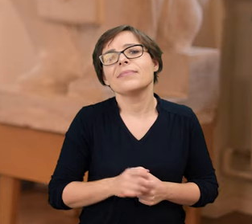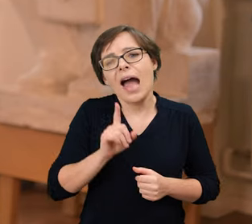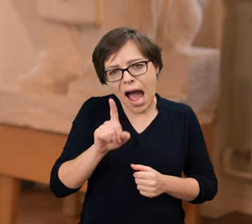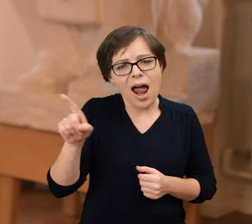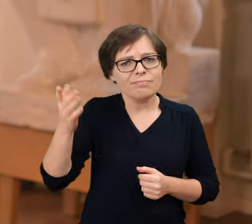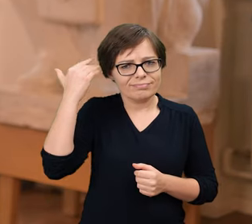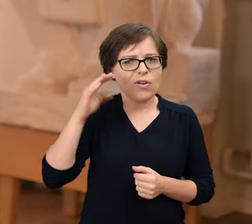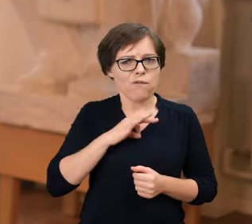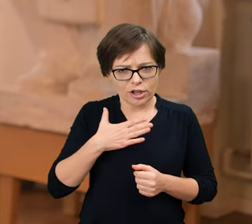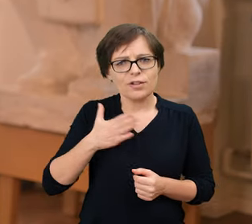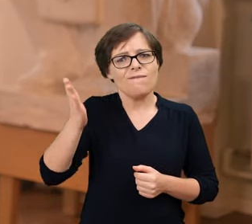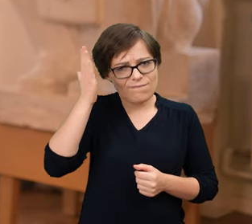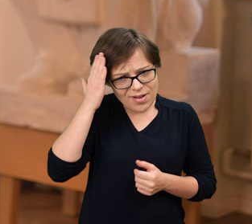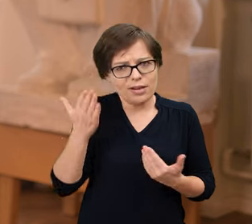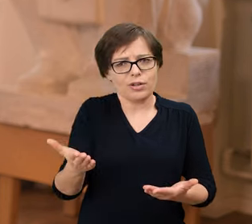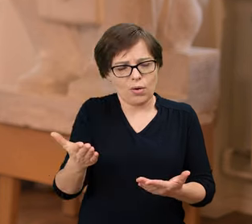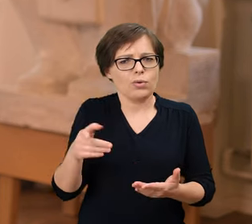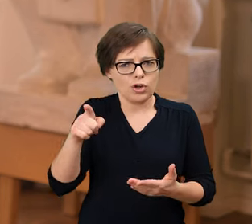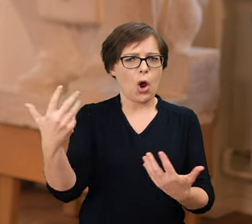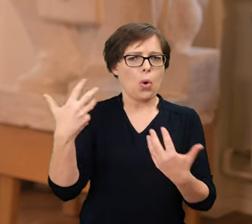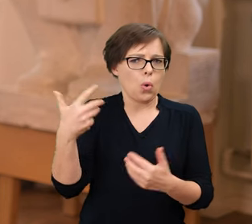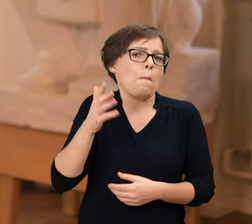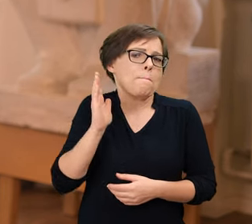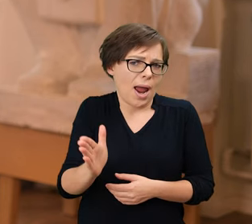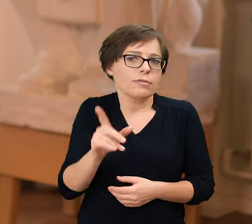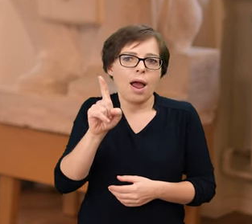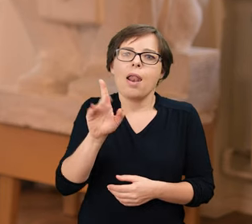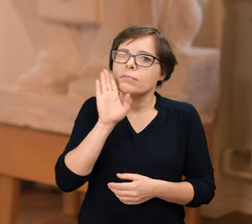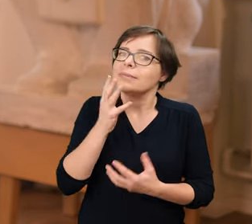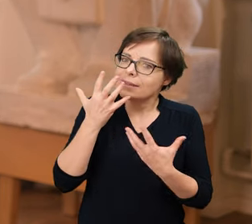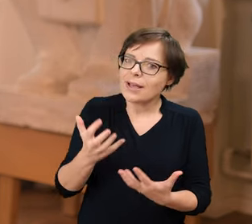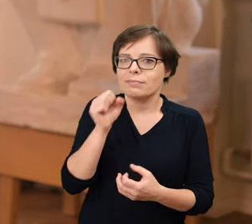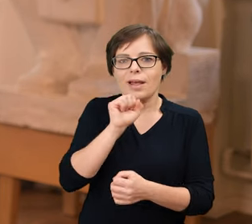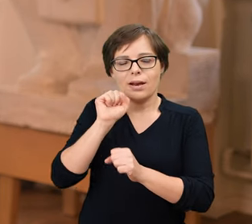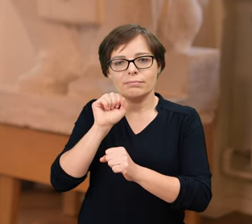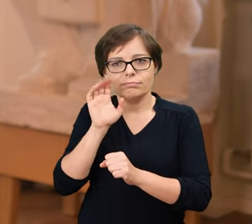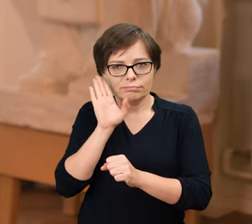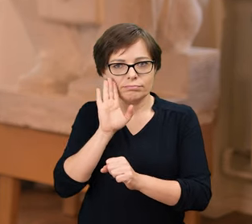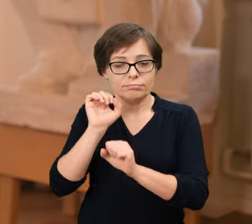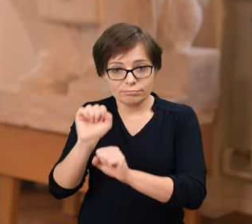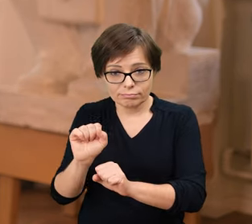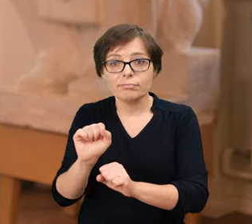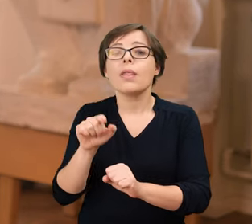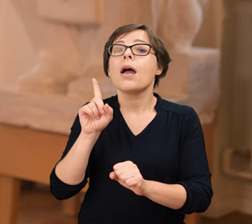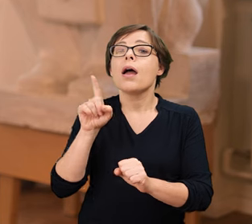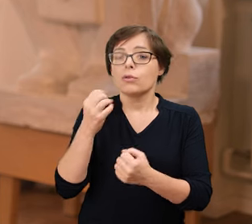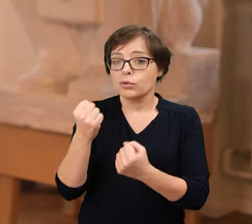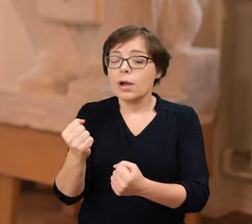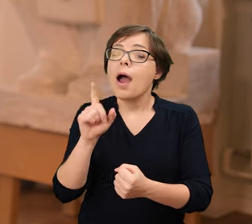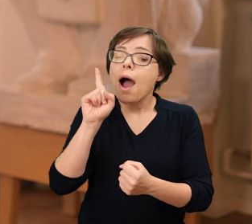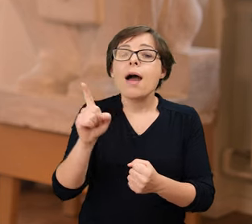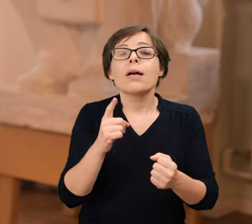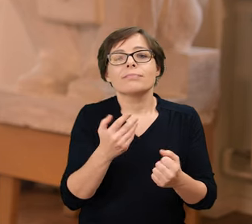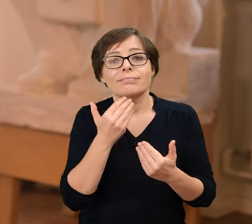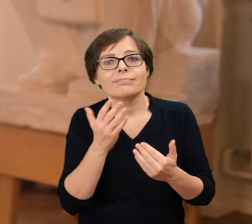zdawał sobie z tego sprawę i dlatego umieścił tutaj sporo grzejników. Więc to mieszkanie jest dość energochłonne,